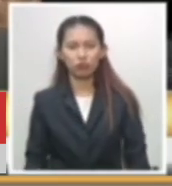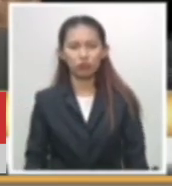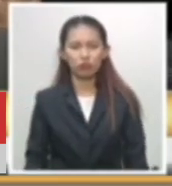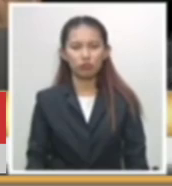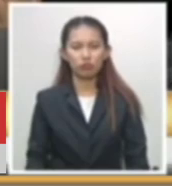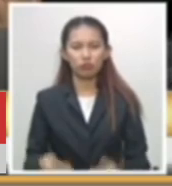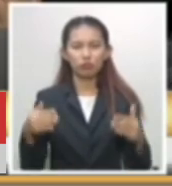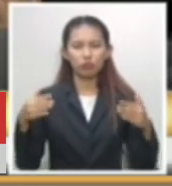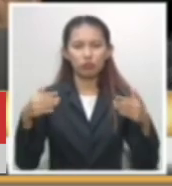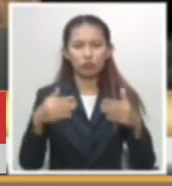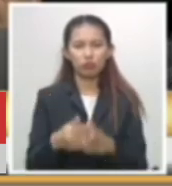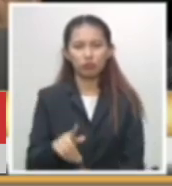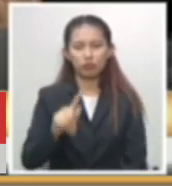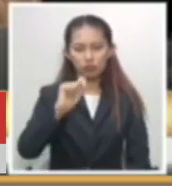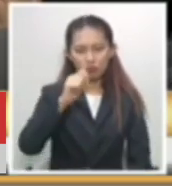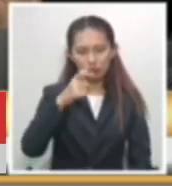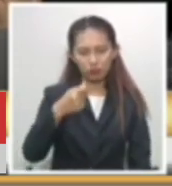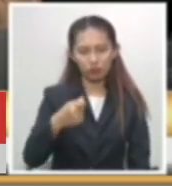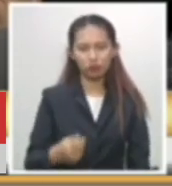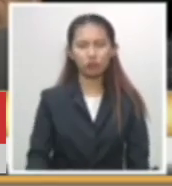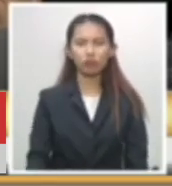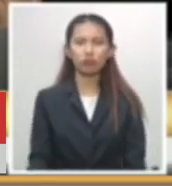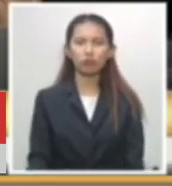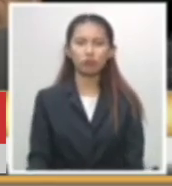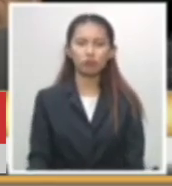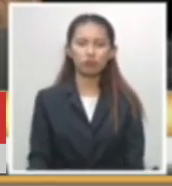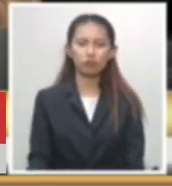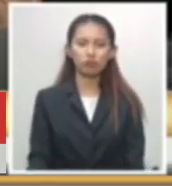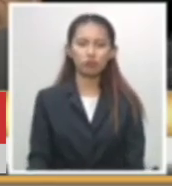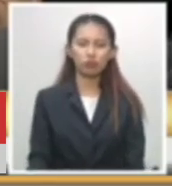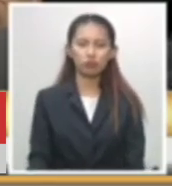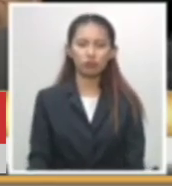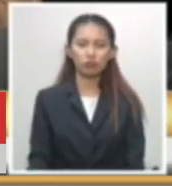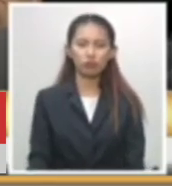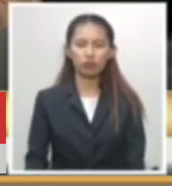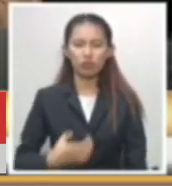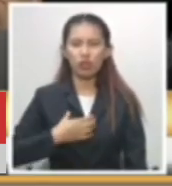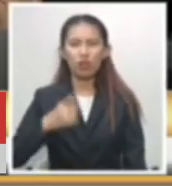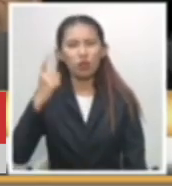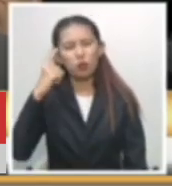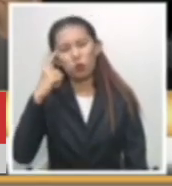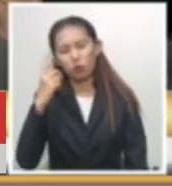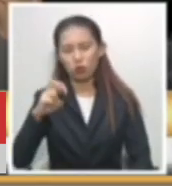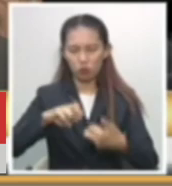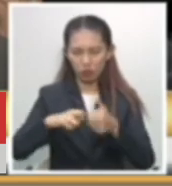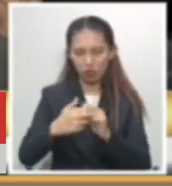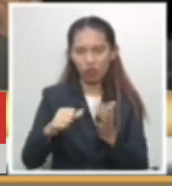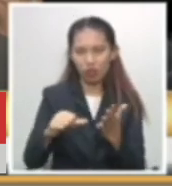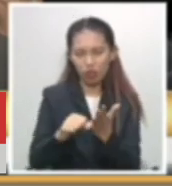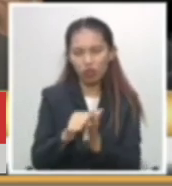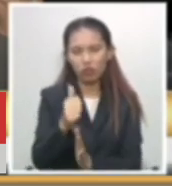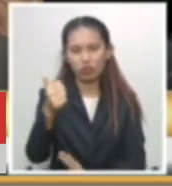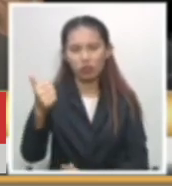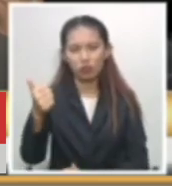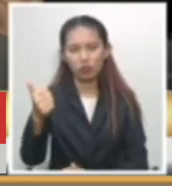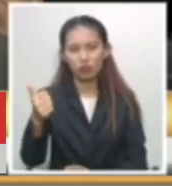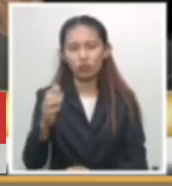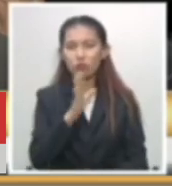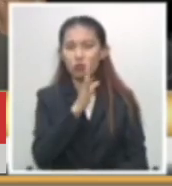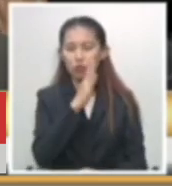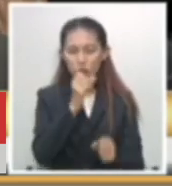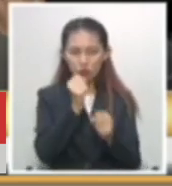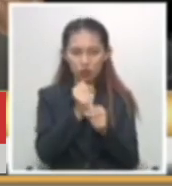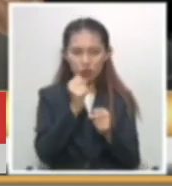ากจะแก้ปัญหาให้ประชาชนได้ไหมหลังจากท่านใช้ยุทธศาสตร์ที่6ไป